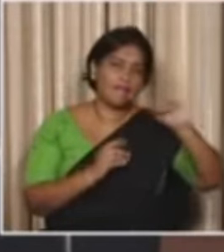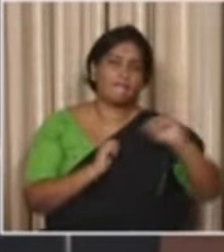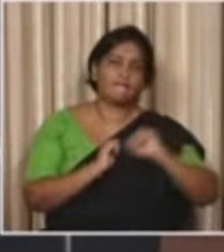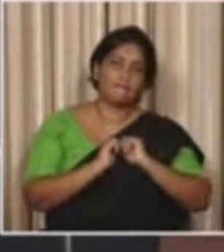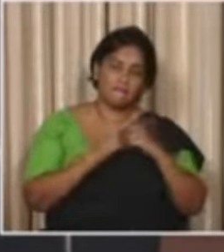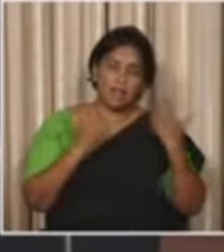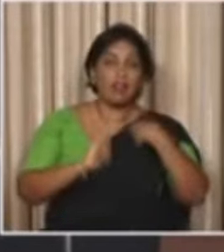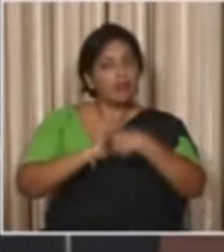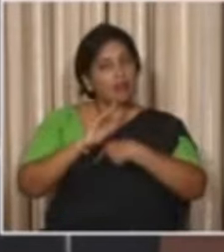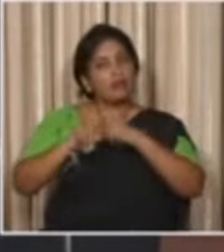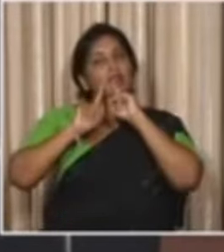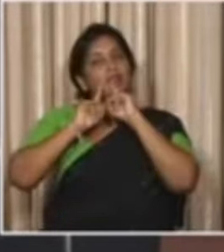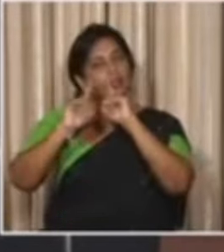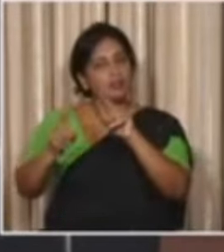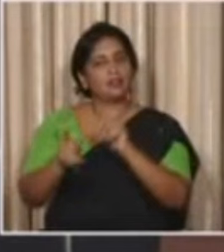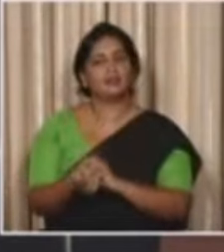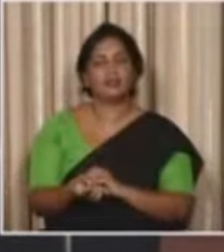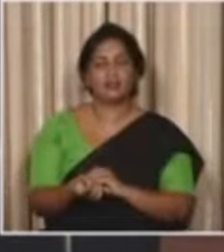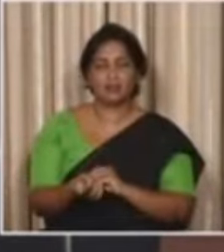රටට කියන්න ඕන.